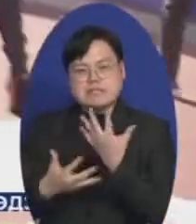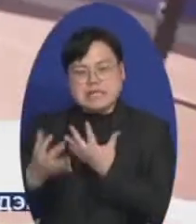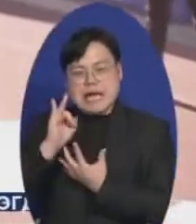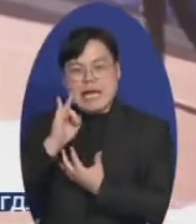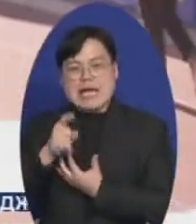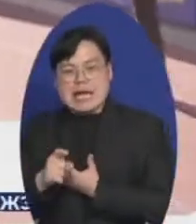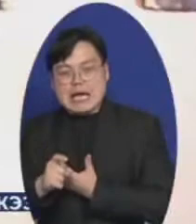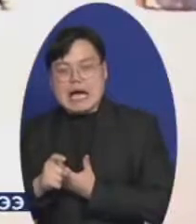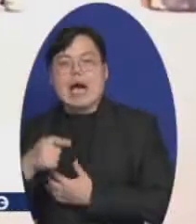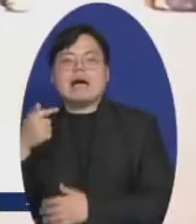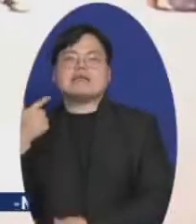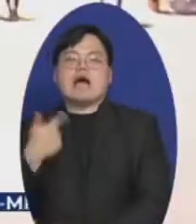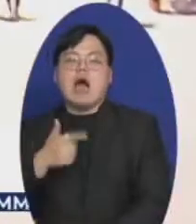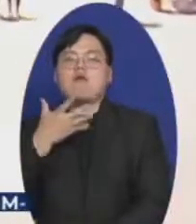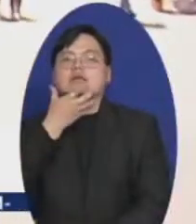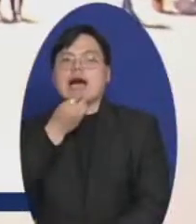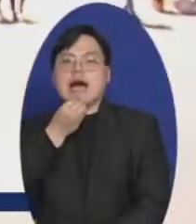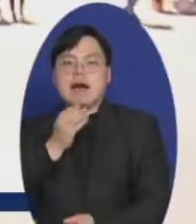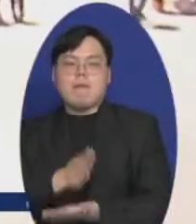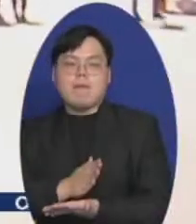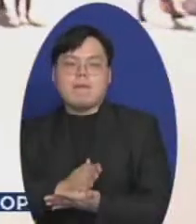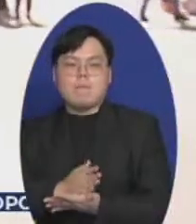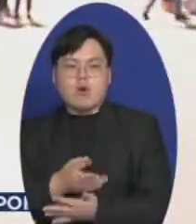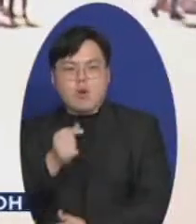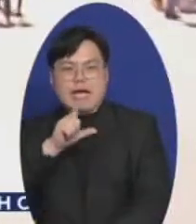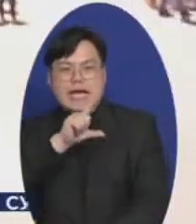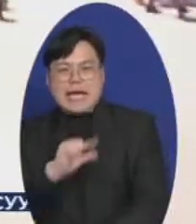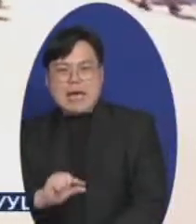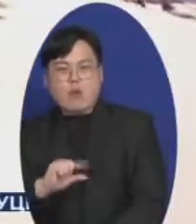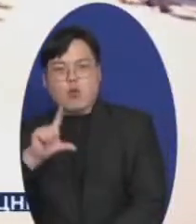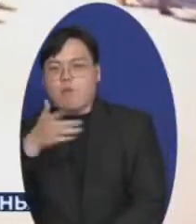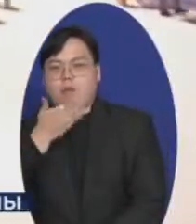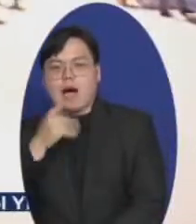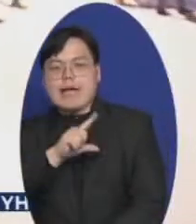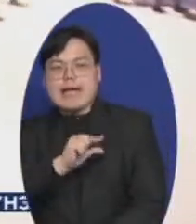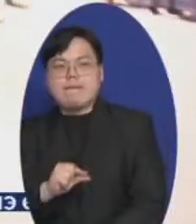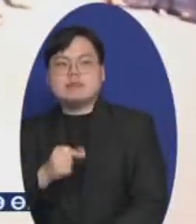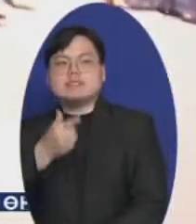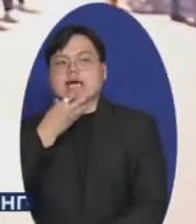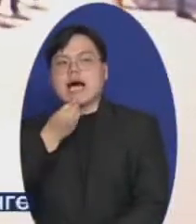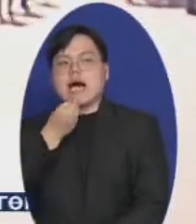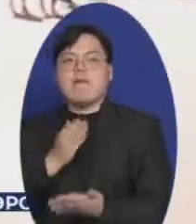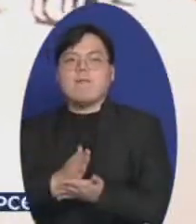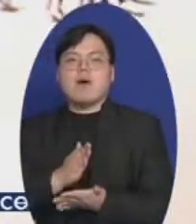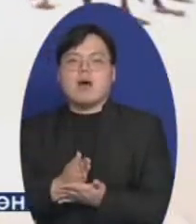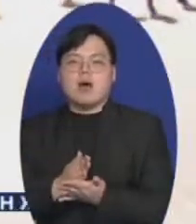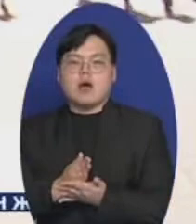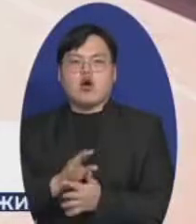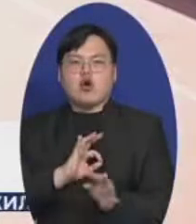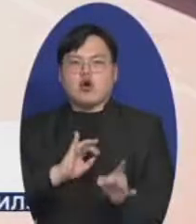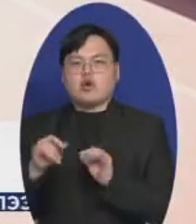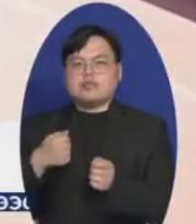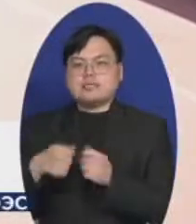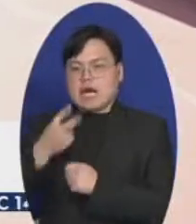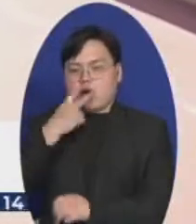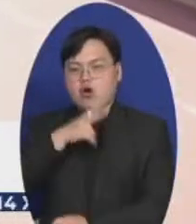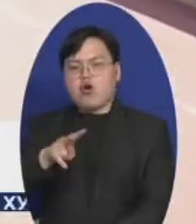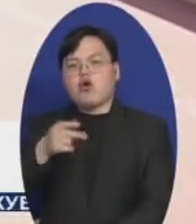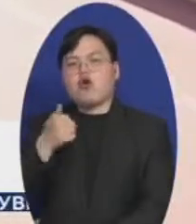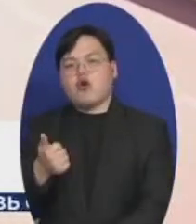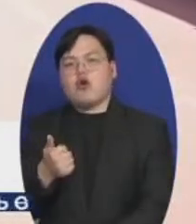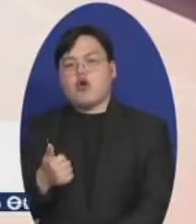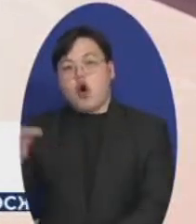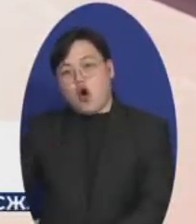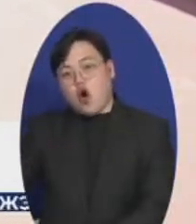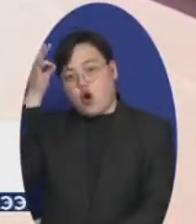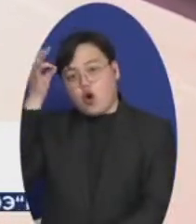нэг шавсам авсан юм бол гайгүй л. Хэн байна? Нэг төр сайтай. Тий. Олон төрлийн нэг дараа сайтай гал юм байна. Өндөг өдрөг явж